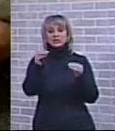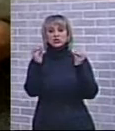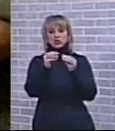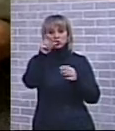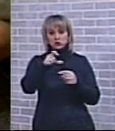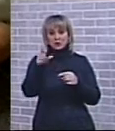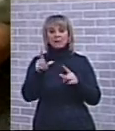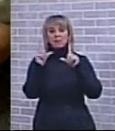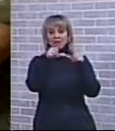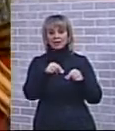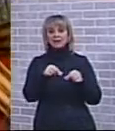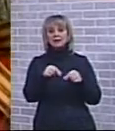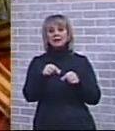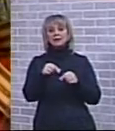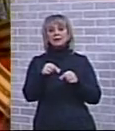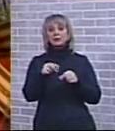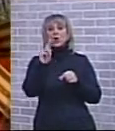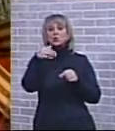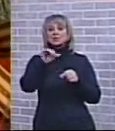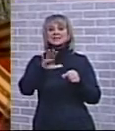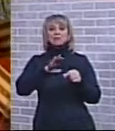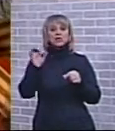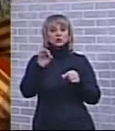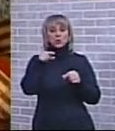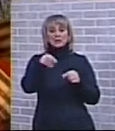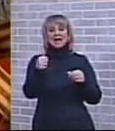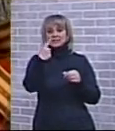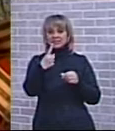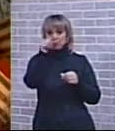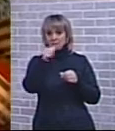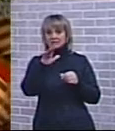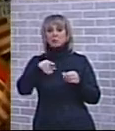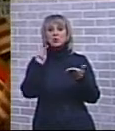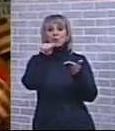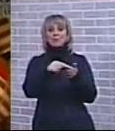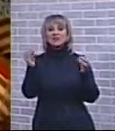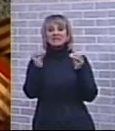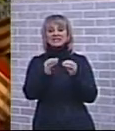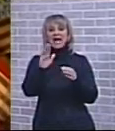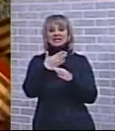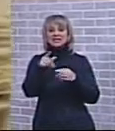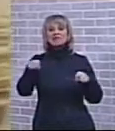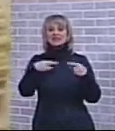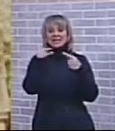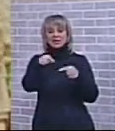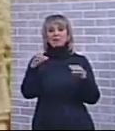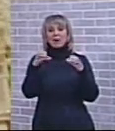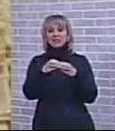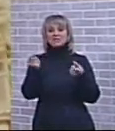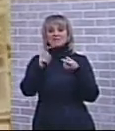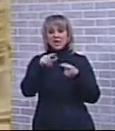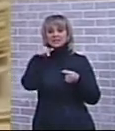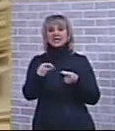10 человек, и поехали. Курсы были ускоренные всего месяц. Потом попала в 10-й отдельный восстановительный батальон